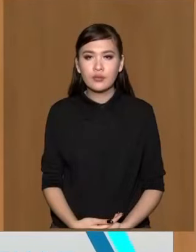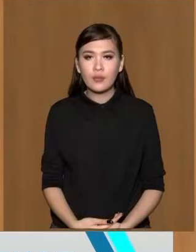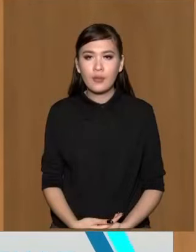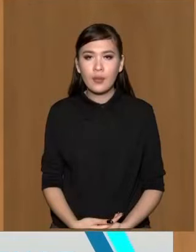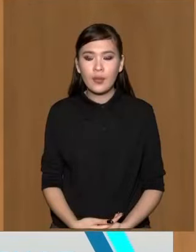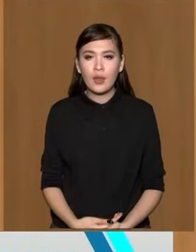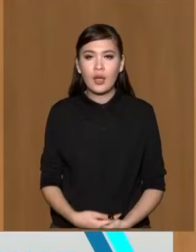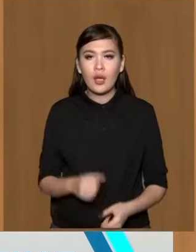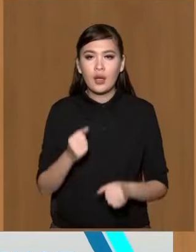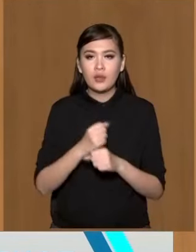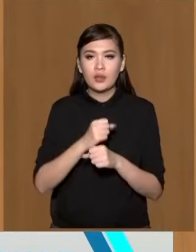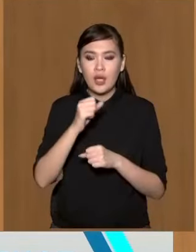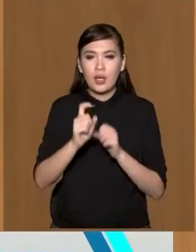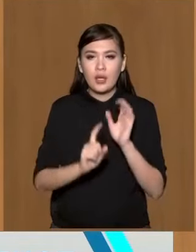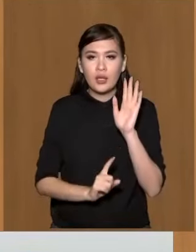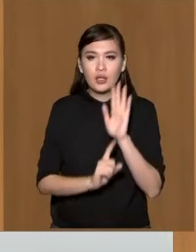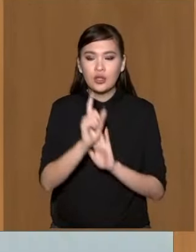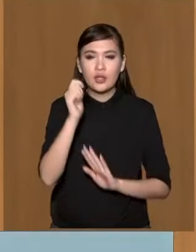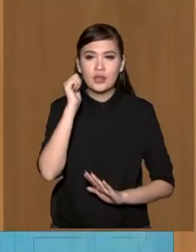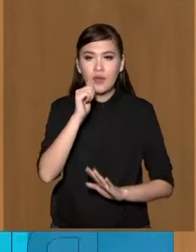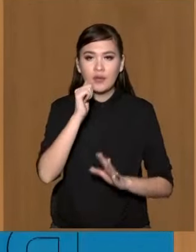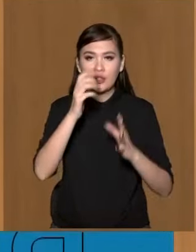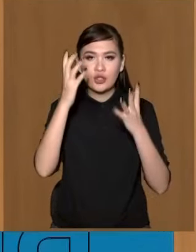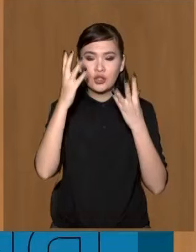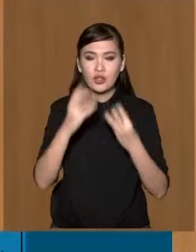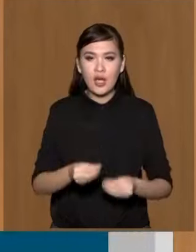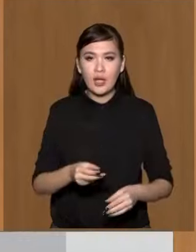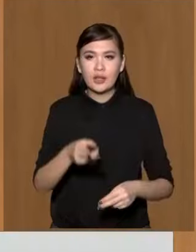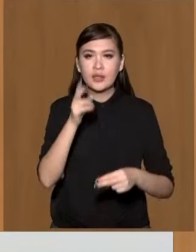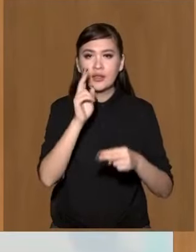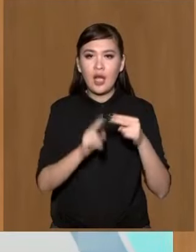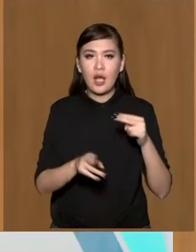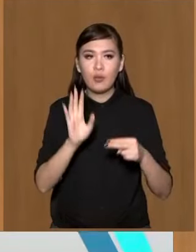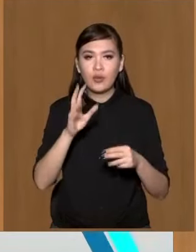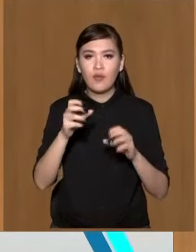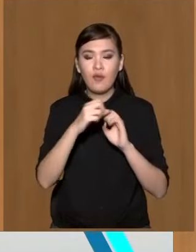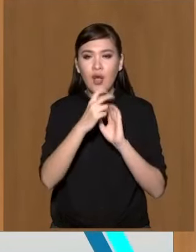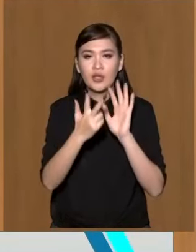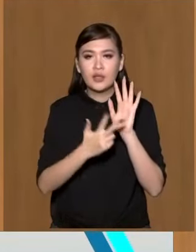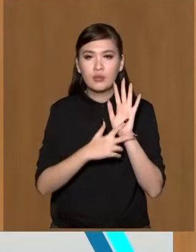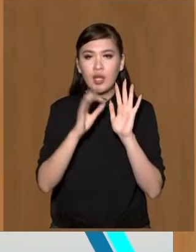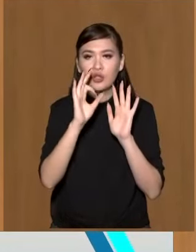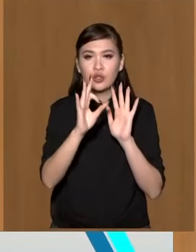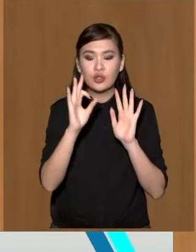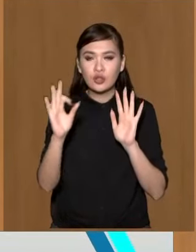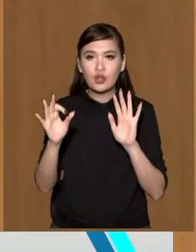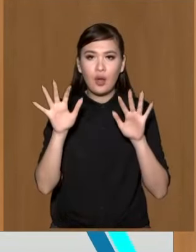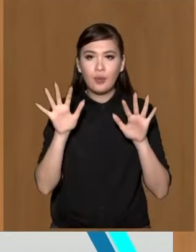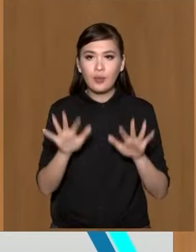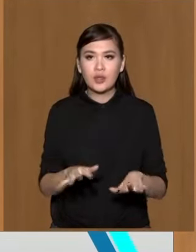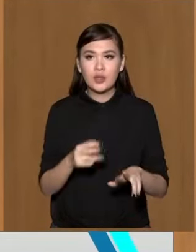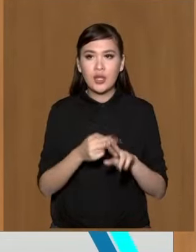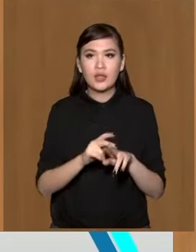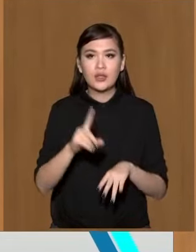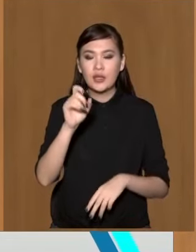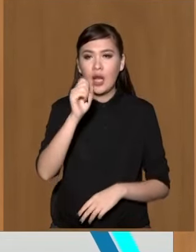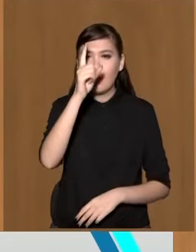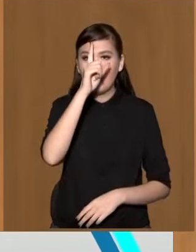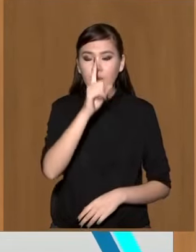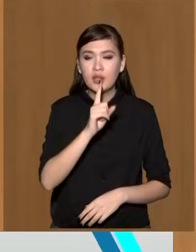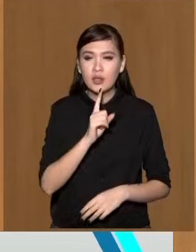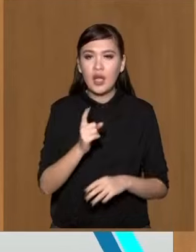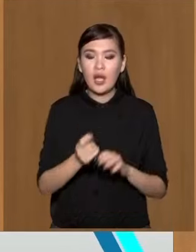Выдвижение начинается с завтрашнего дня и заканчивается в 18 часов по местному времени за месяц до